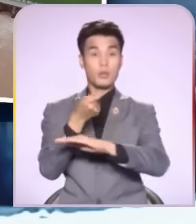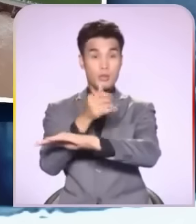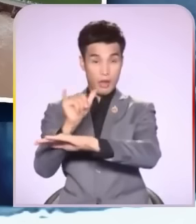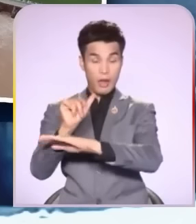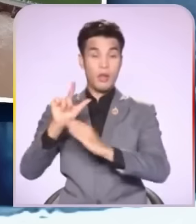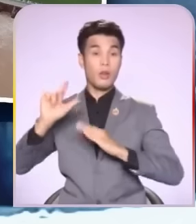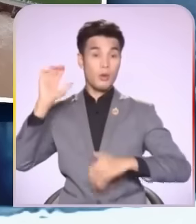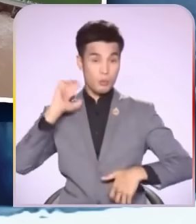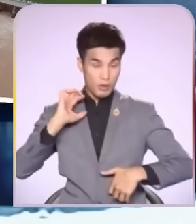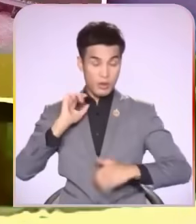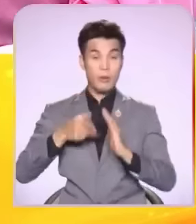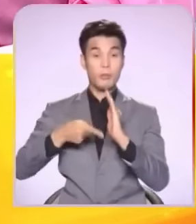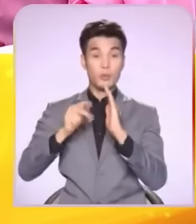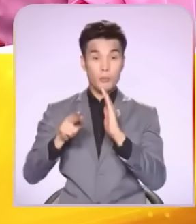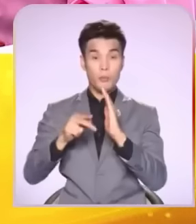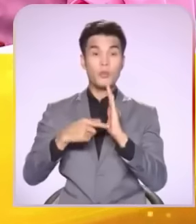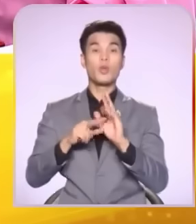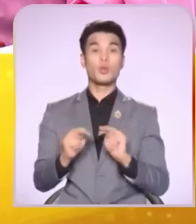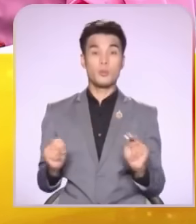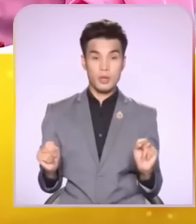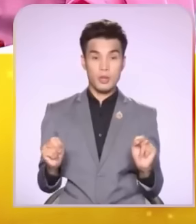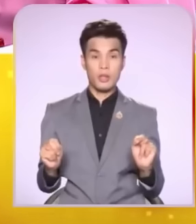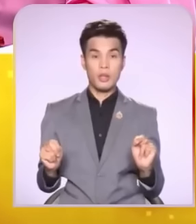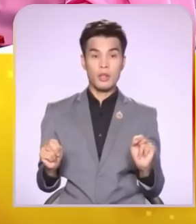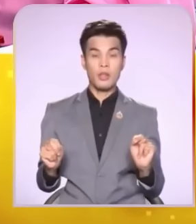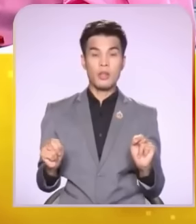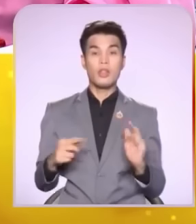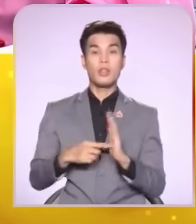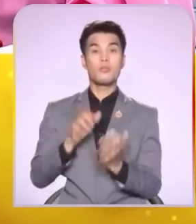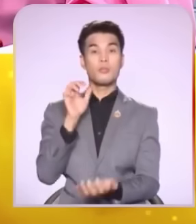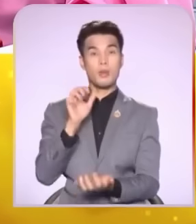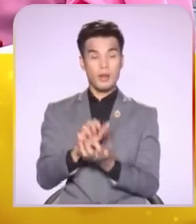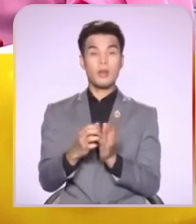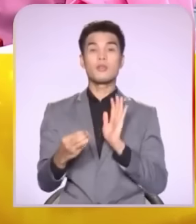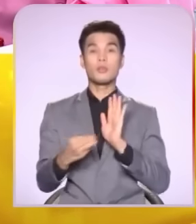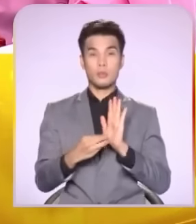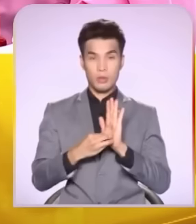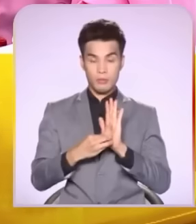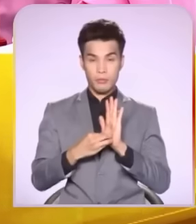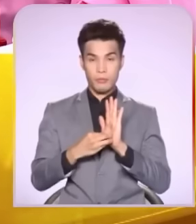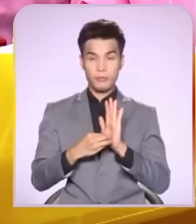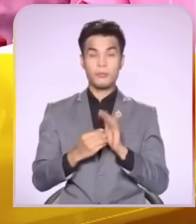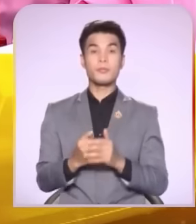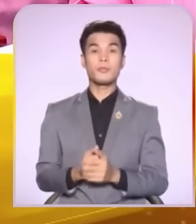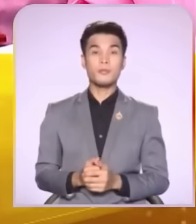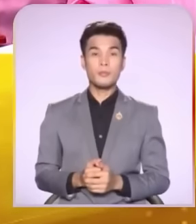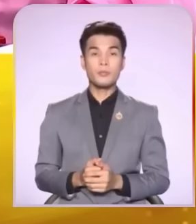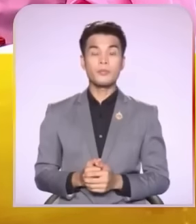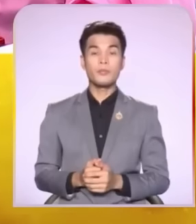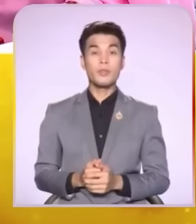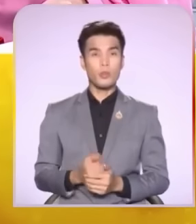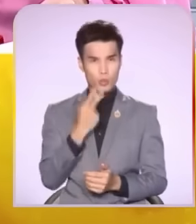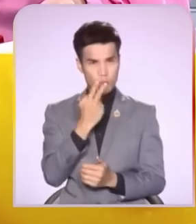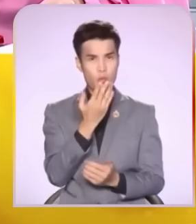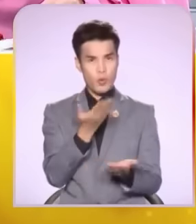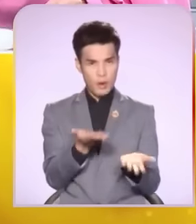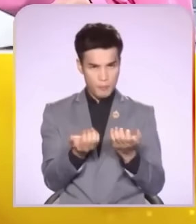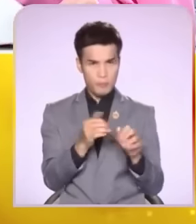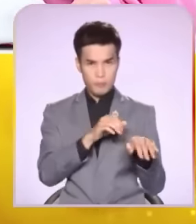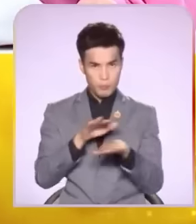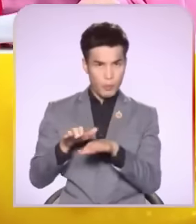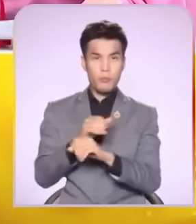พระนครศรีอยุธยาลพบุรีปทุมธานีนนทบุรีอสมุทรปราการแล้วก็กรุงเทพมหานครก็ต้องเตรียมรับมือด้วยนะคะกับ